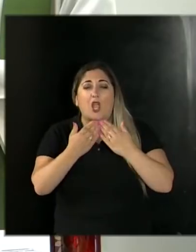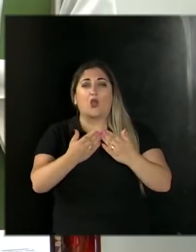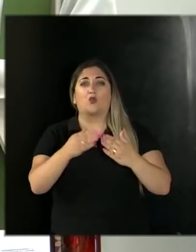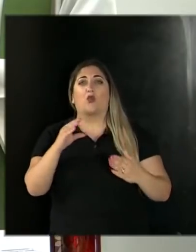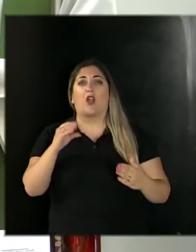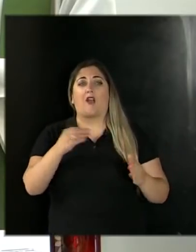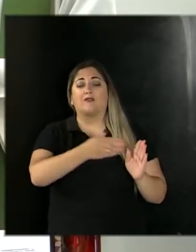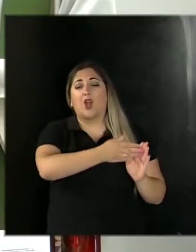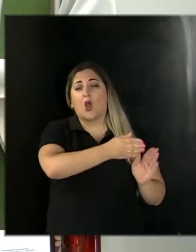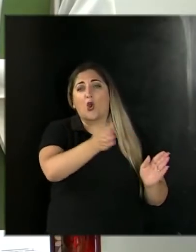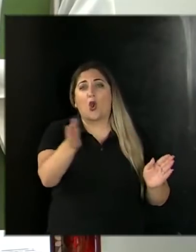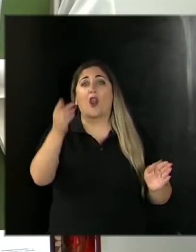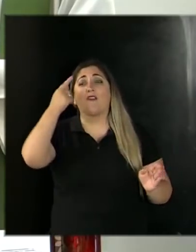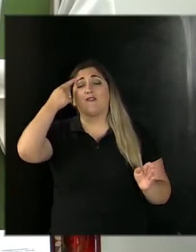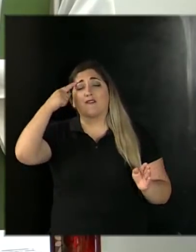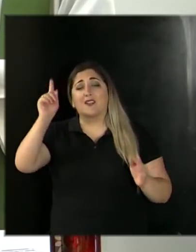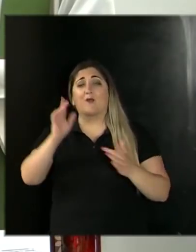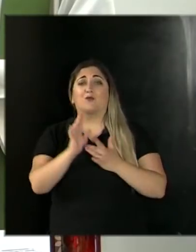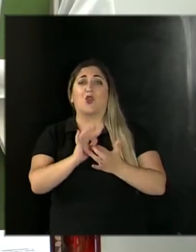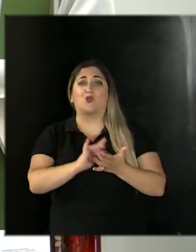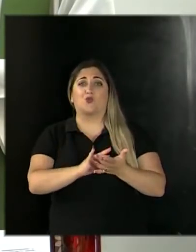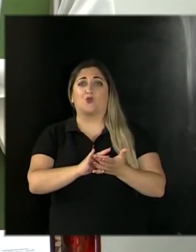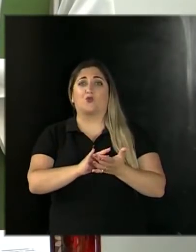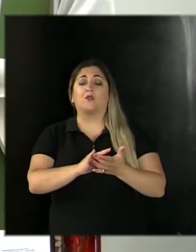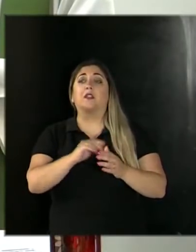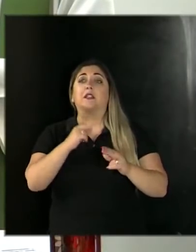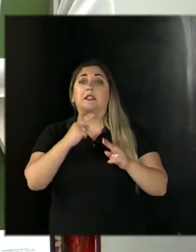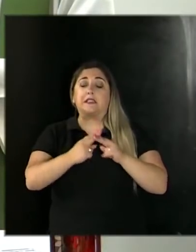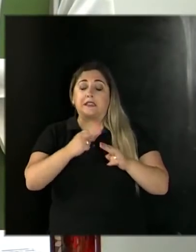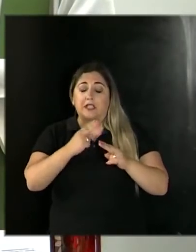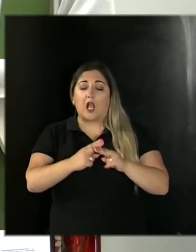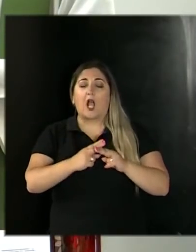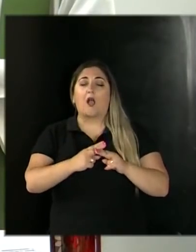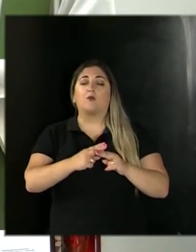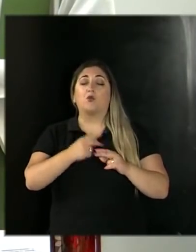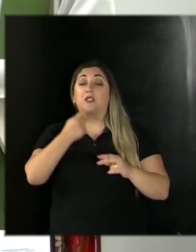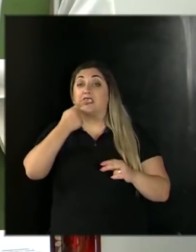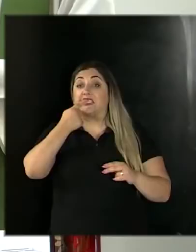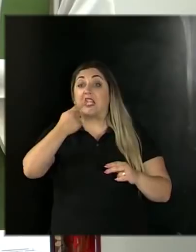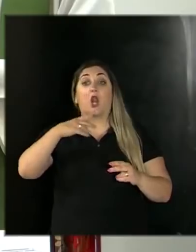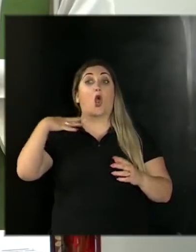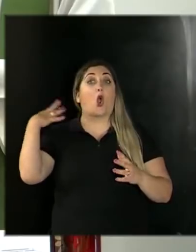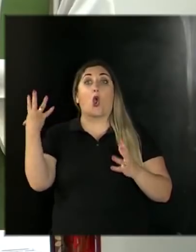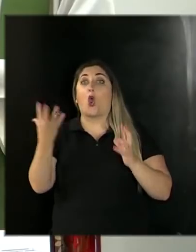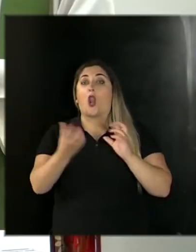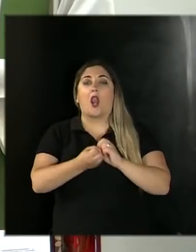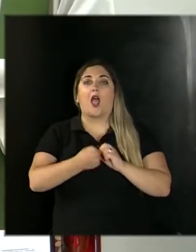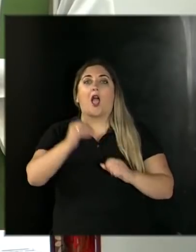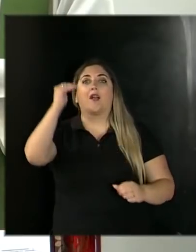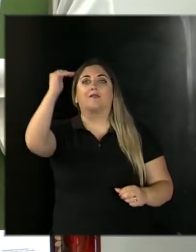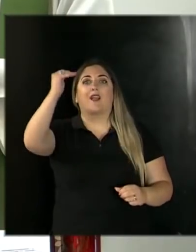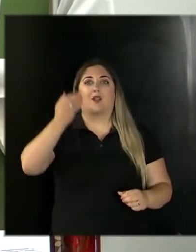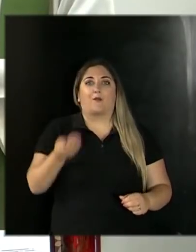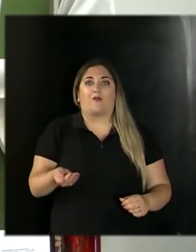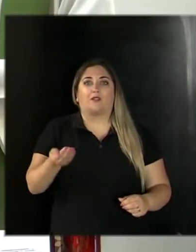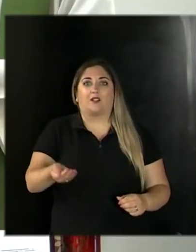f'isem Ġesu ta' dak kollu li tagħmlu matul is-sena mad-dar